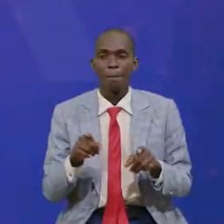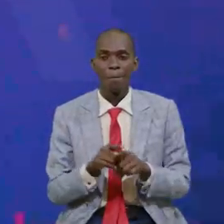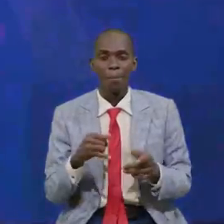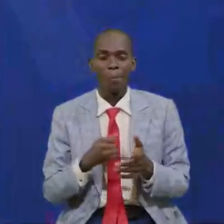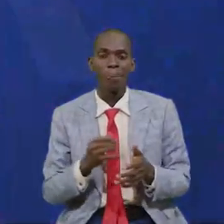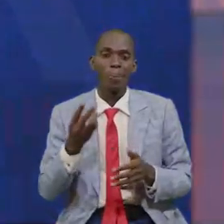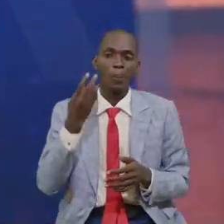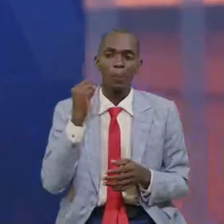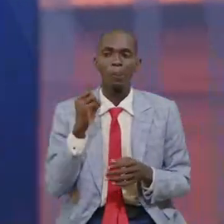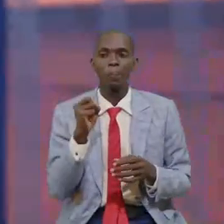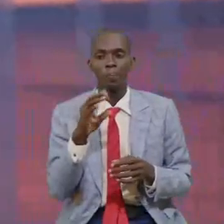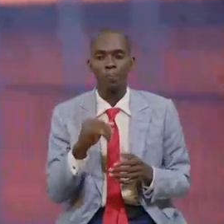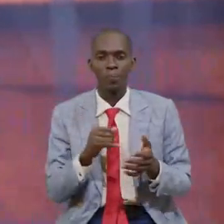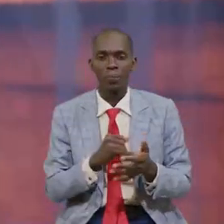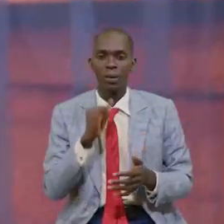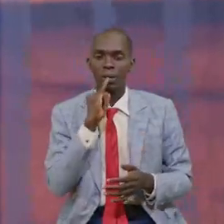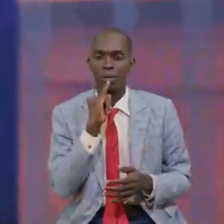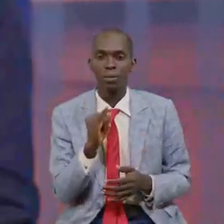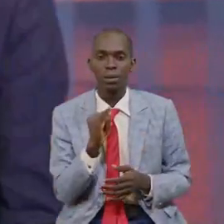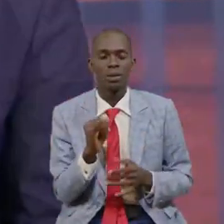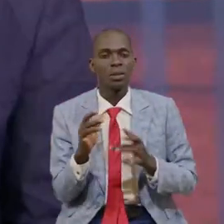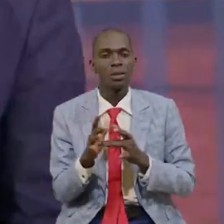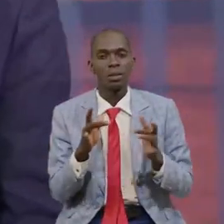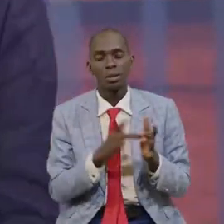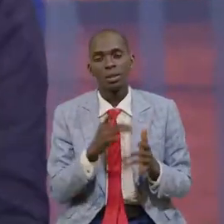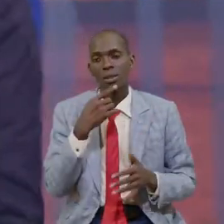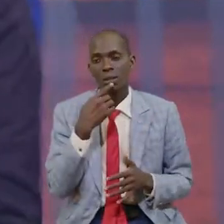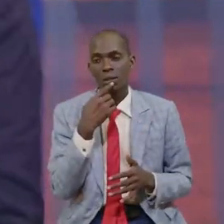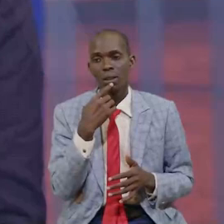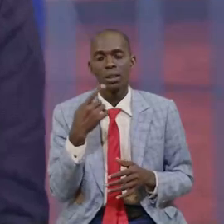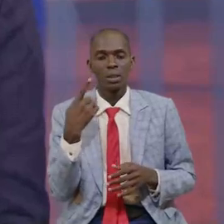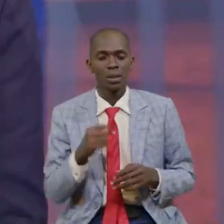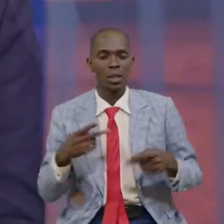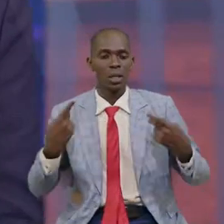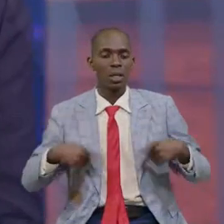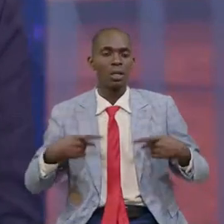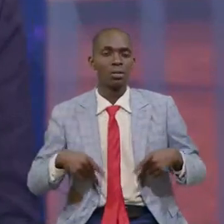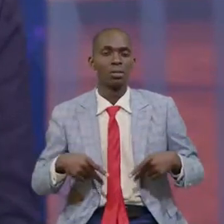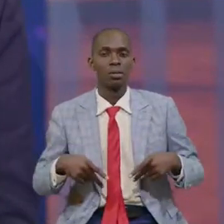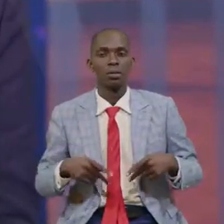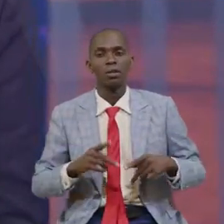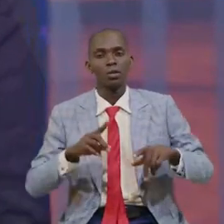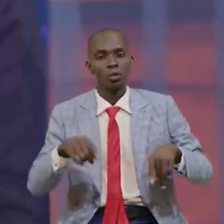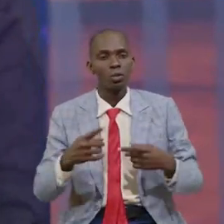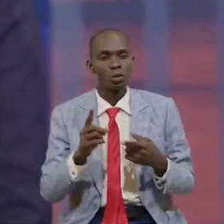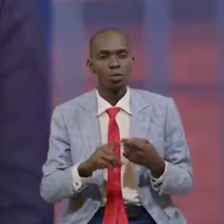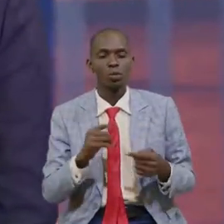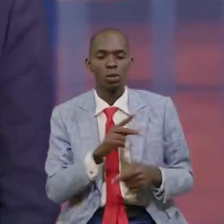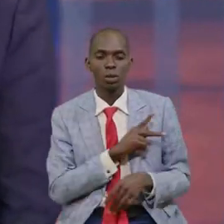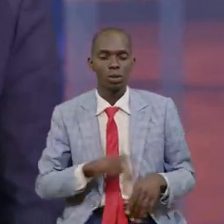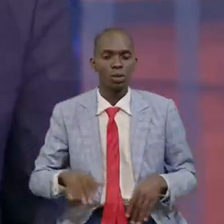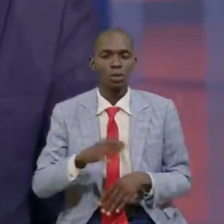Comme cela a été, il en sera ici. Jésus a dit, la prostituée va dans le royaume de